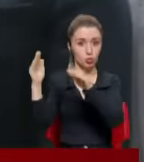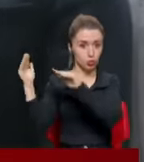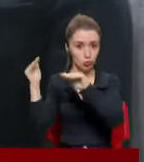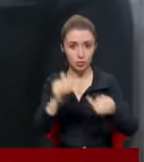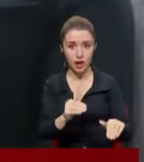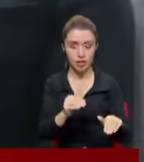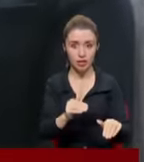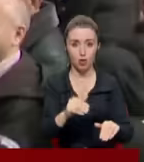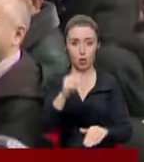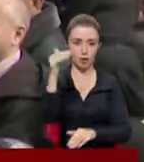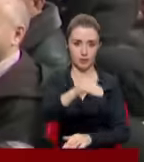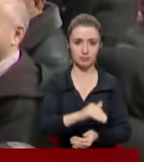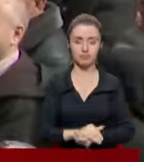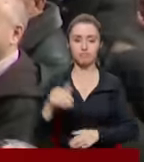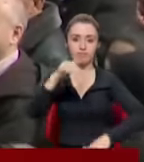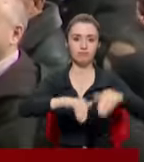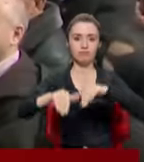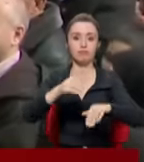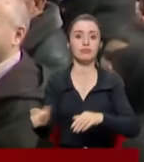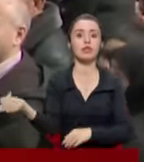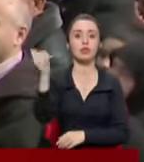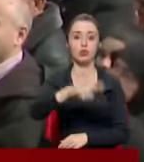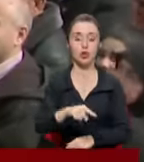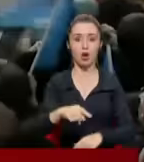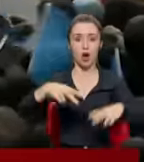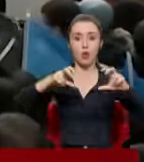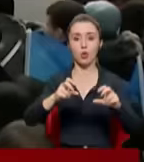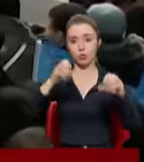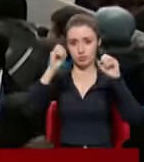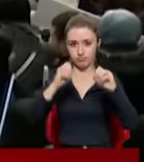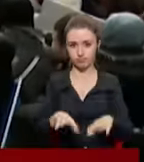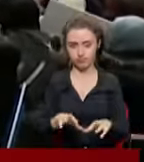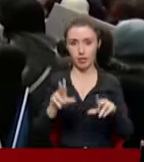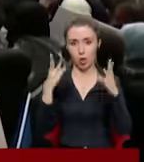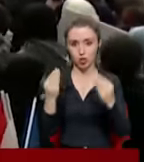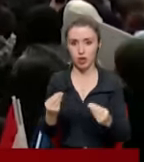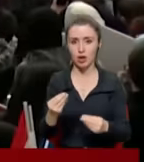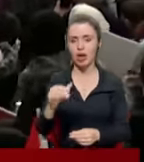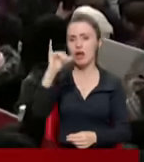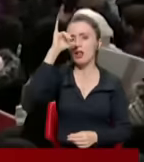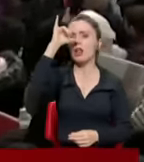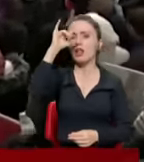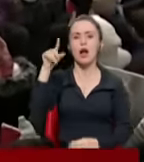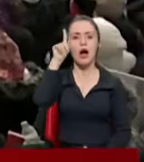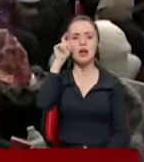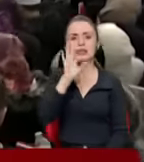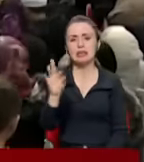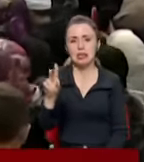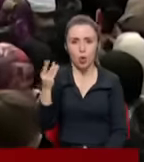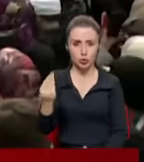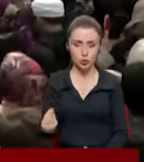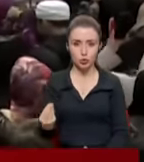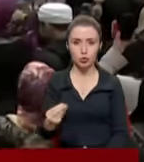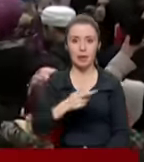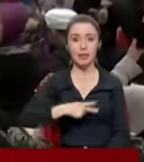bir Çapsız koymuşlar Seçimden sonra koltuğundan olacak ilgisiz kibri aklının önüne geç